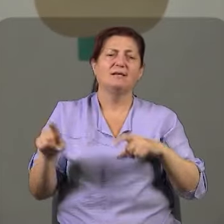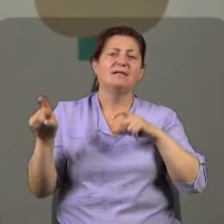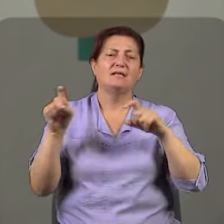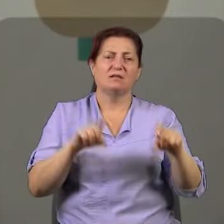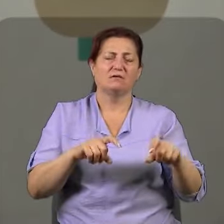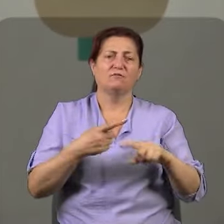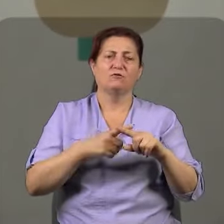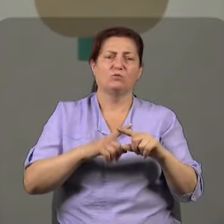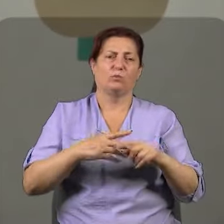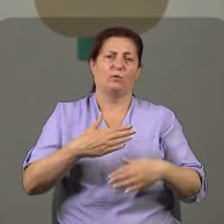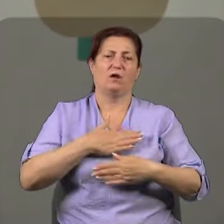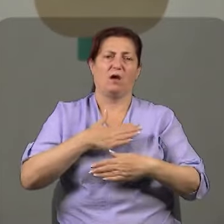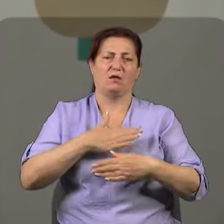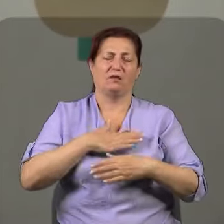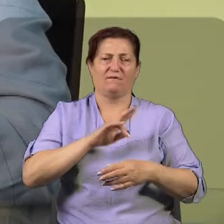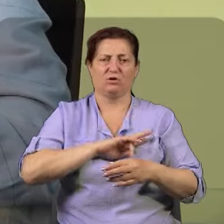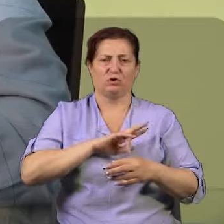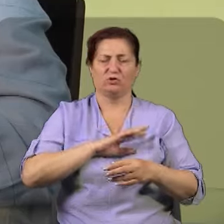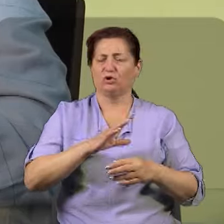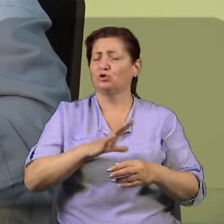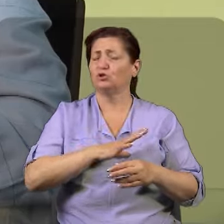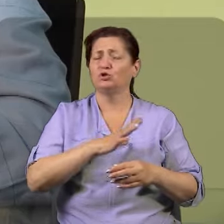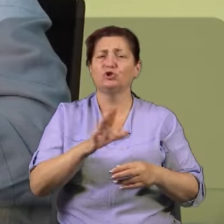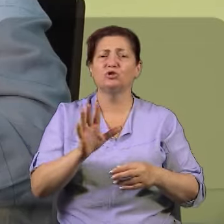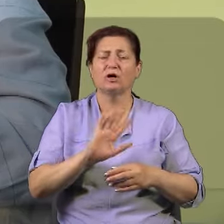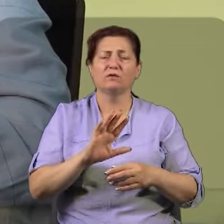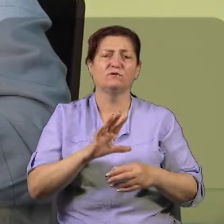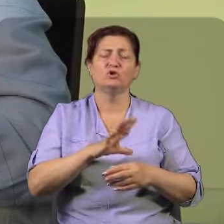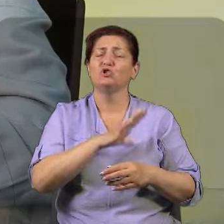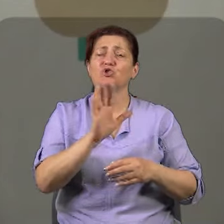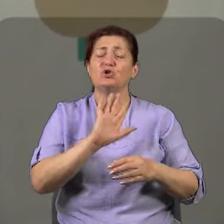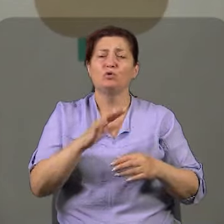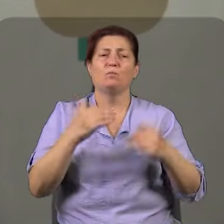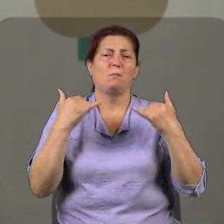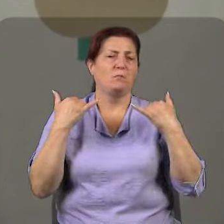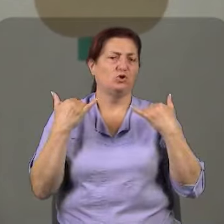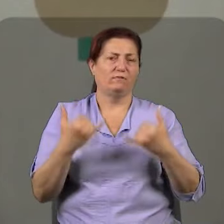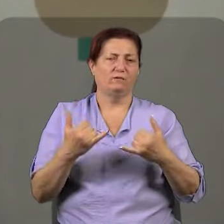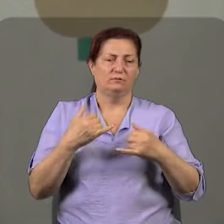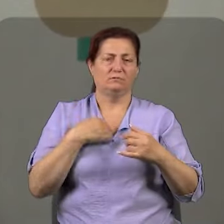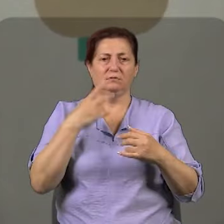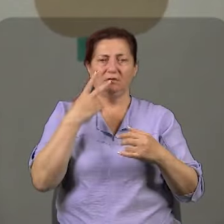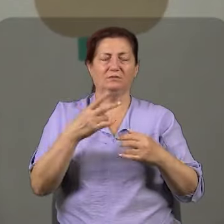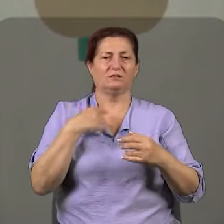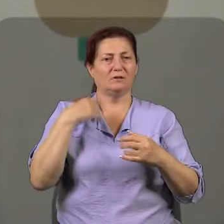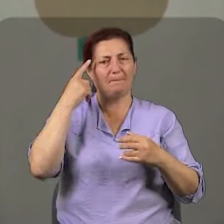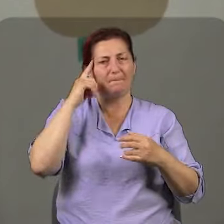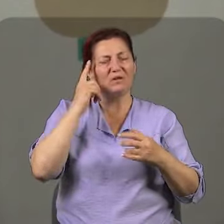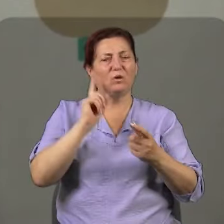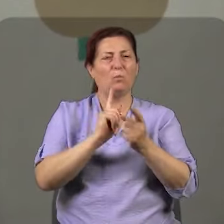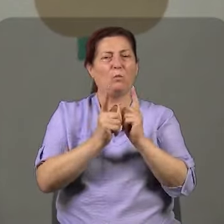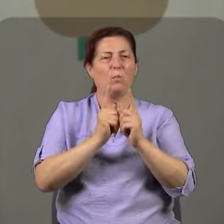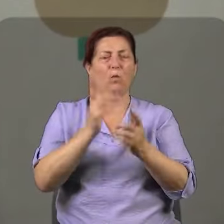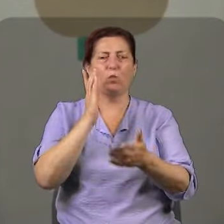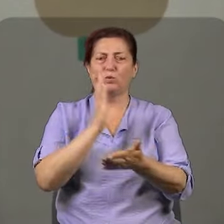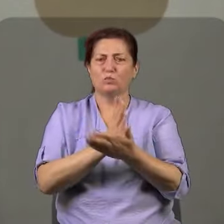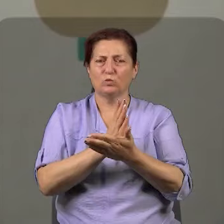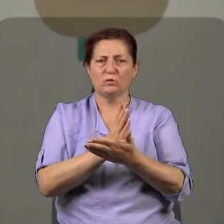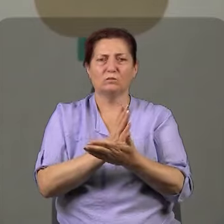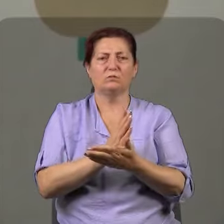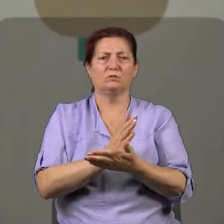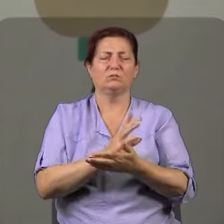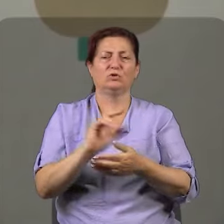պրոակտիվ աշխատանք չի կատարվել ու չի կատարվում ինչև այսօր, որպեսզի այդ հարցում մենք փոփոխություն ունենանք։ Ես նույնիսկ գիտեք